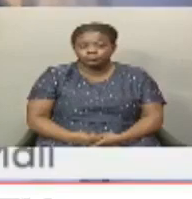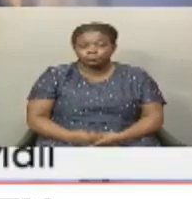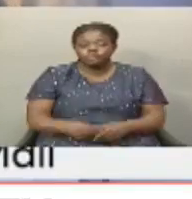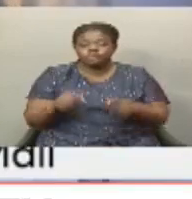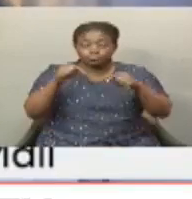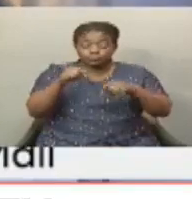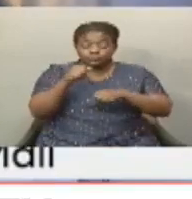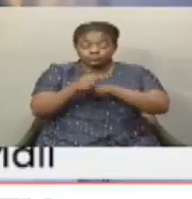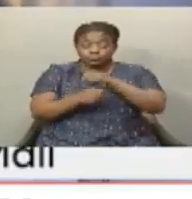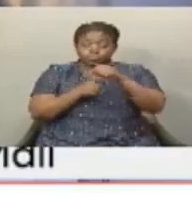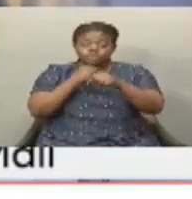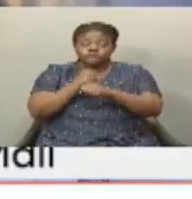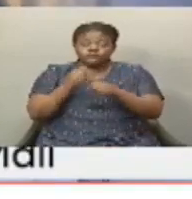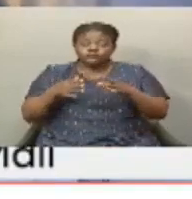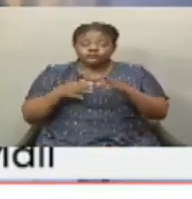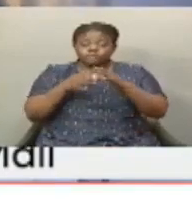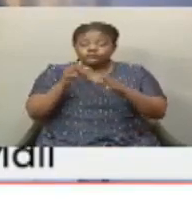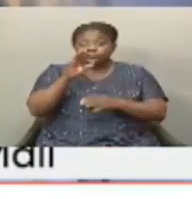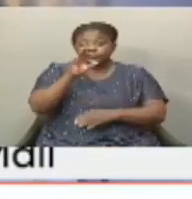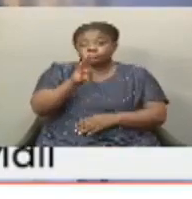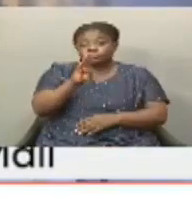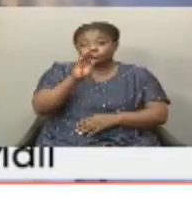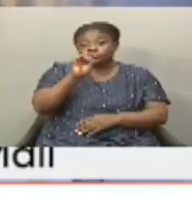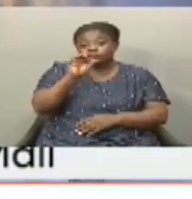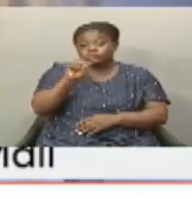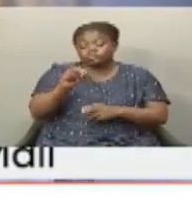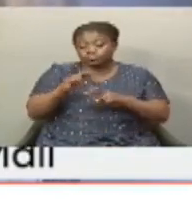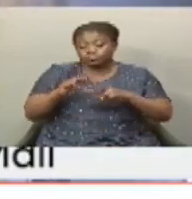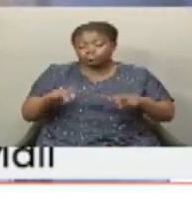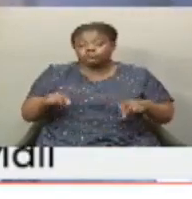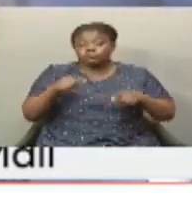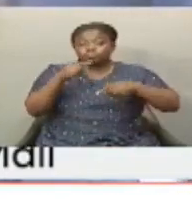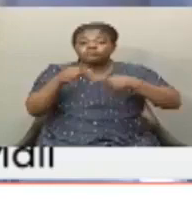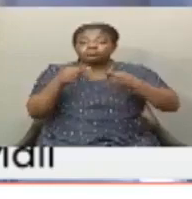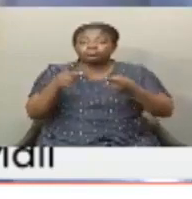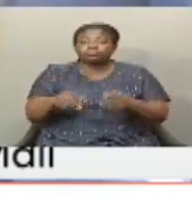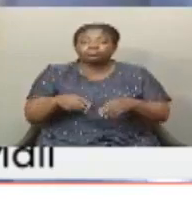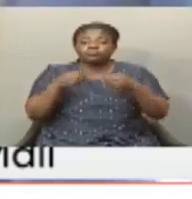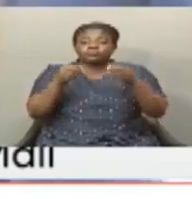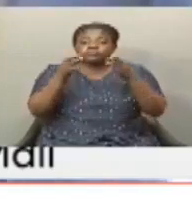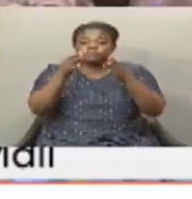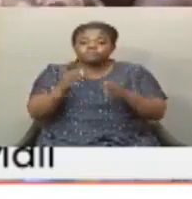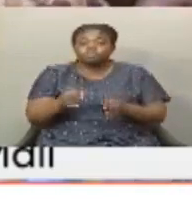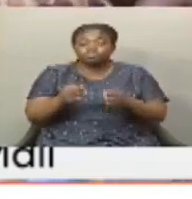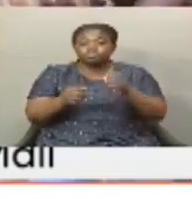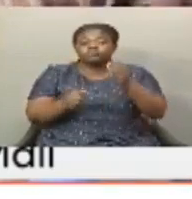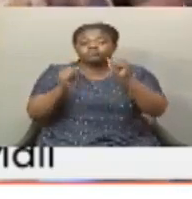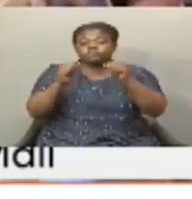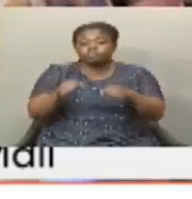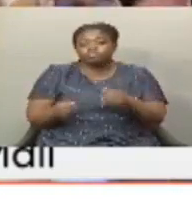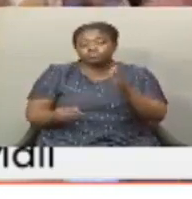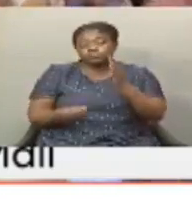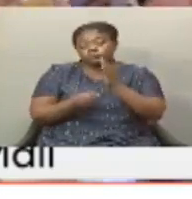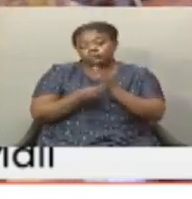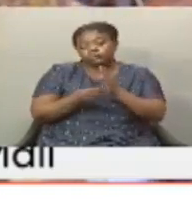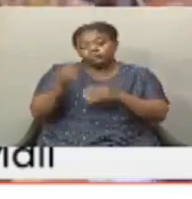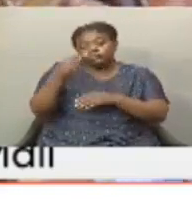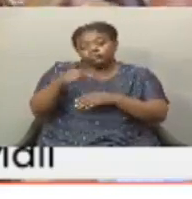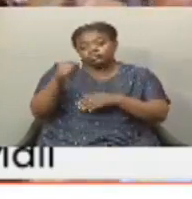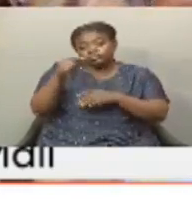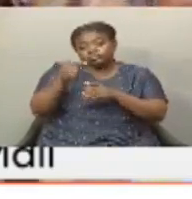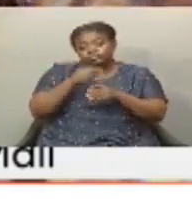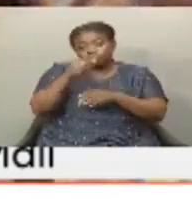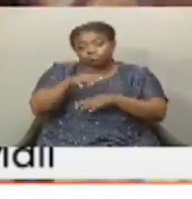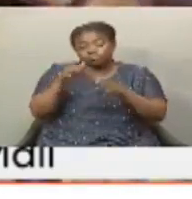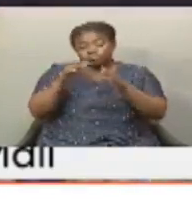Omwaka guno mu nkwatagana ya Fini Proof Bio Research tukyagendera ddala mu maaso n'okukutuusaako ebintu by'osobola okwegattirako omutindo awakaawo